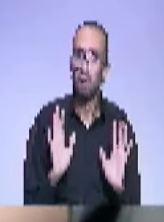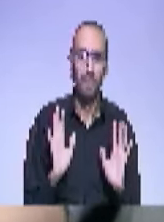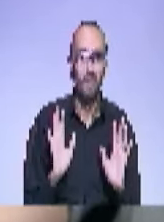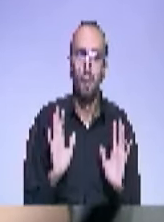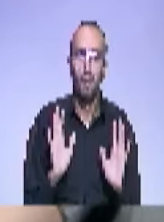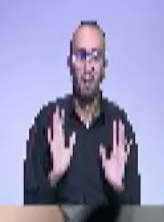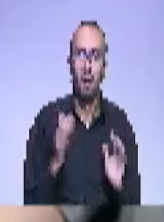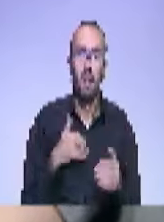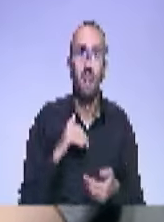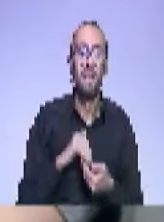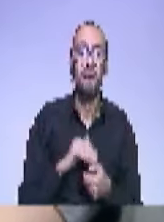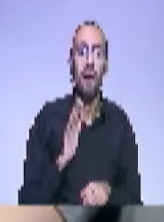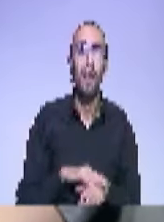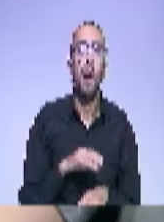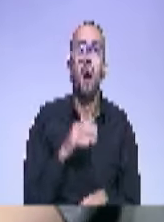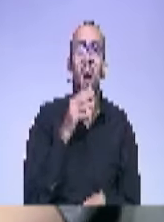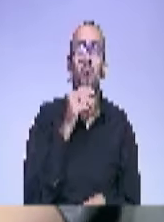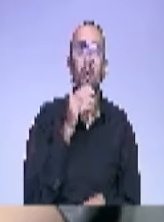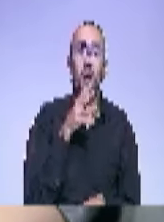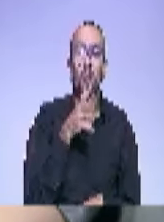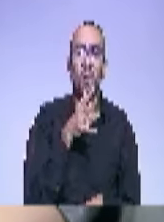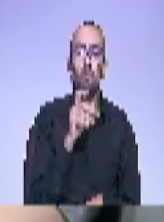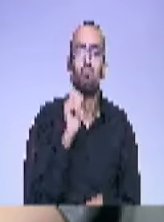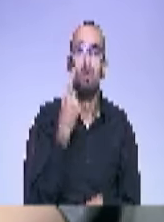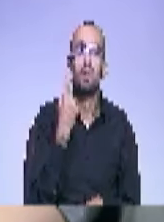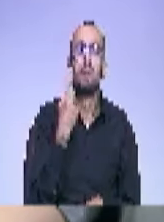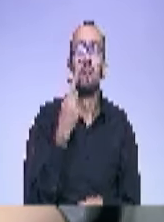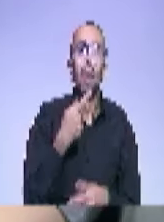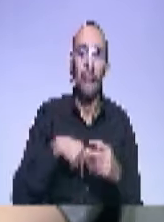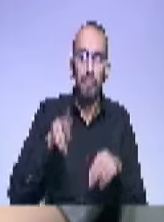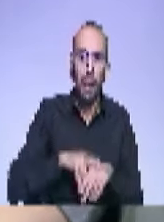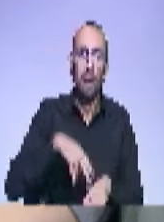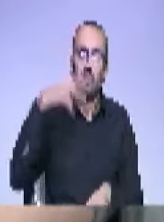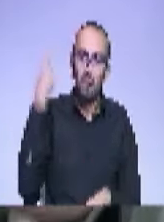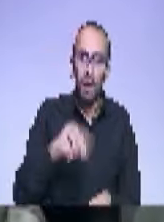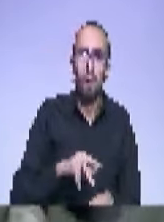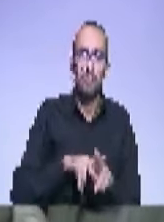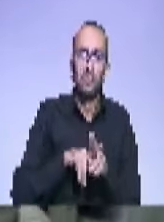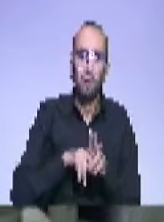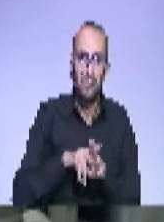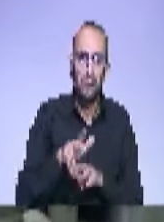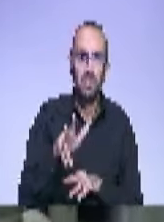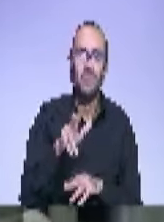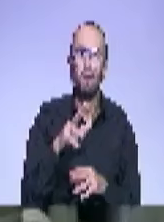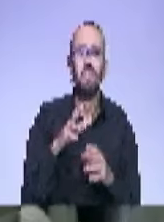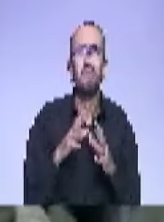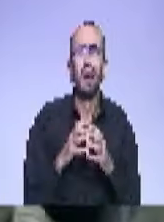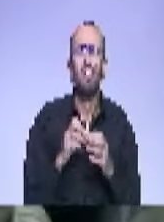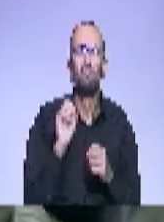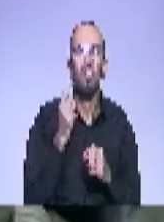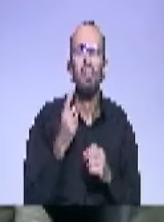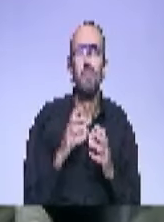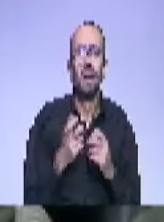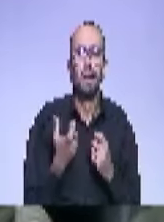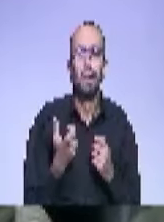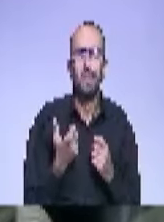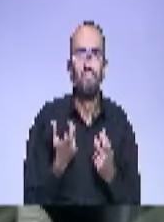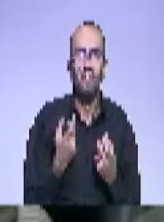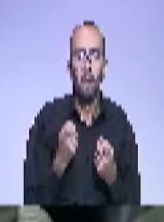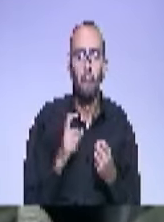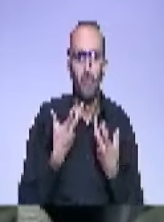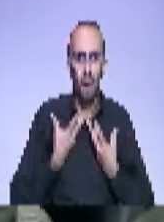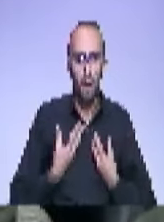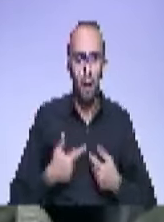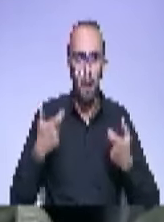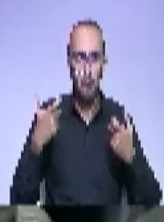لا، انا كنت متفقه مع ابونا شهر واحد بس. نرجع بقى ضرب واهانه، بقى يهددني. ثانيه واحده بس، يعني ايه شهر واحد دي هدنه يعني ولا